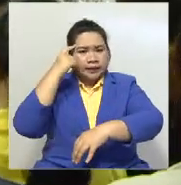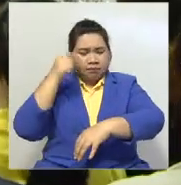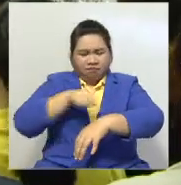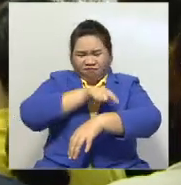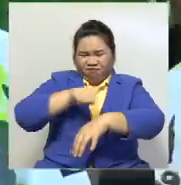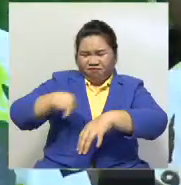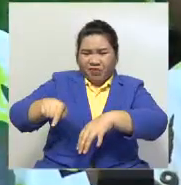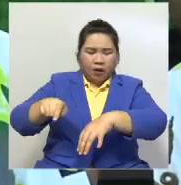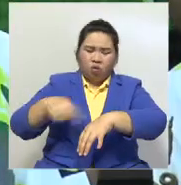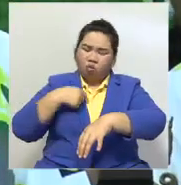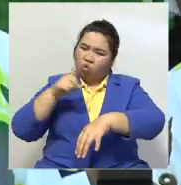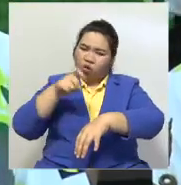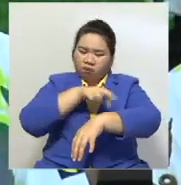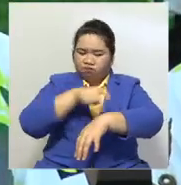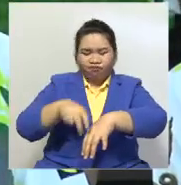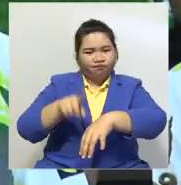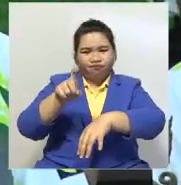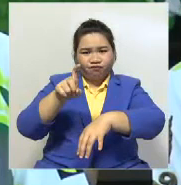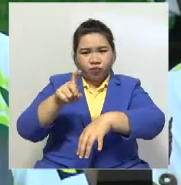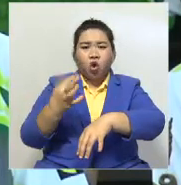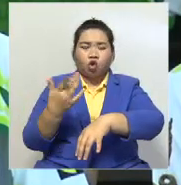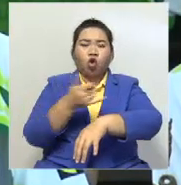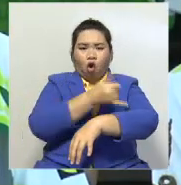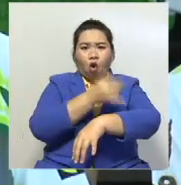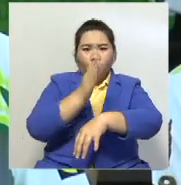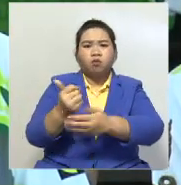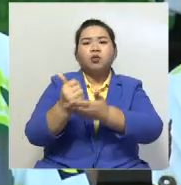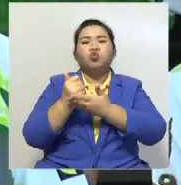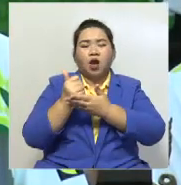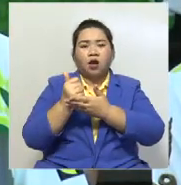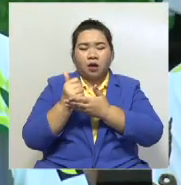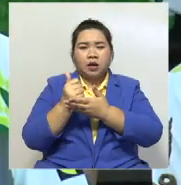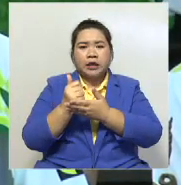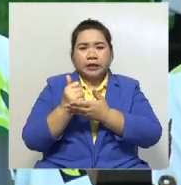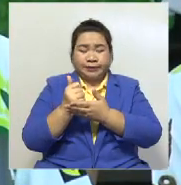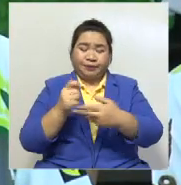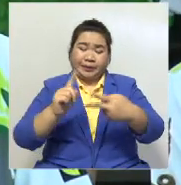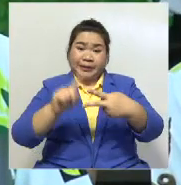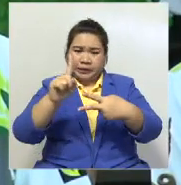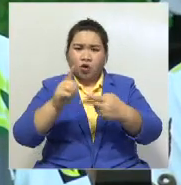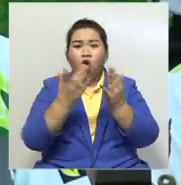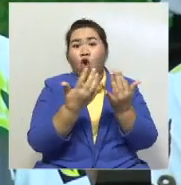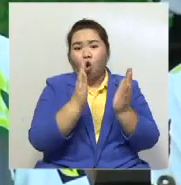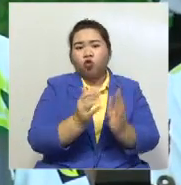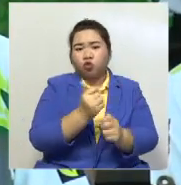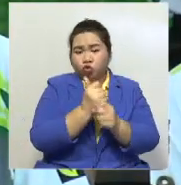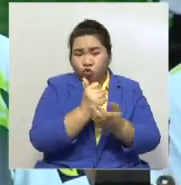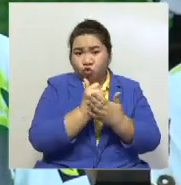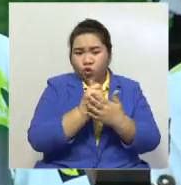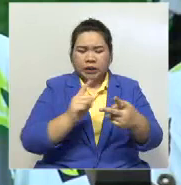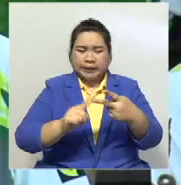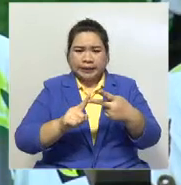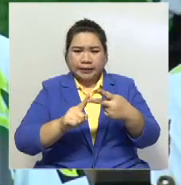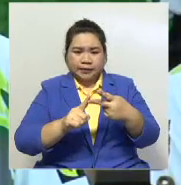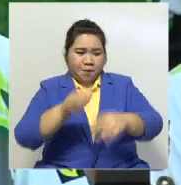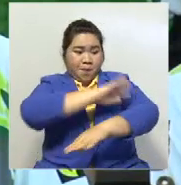างเนี่ยเราหมดสิทธิ์ไปแน่ๆรอเจ้าหน้าที่มาเจออย่างเดียวแล้วก็อย่างที่สองคือ ครับ เราไปขุ